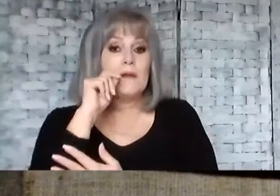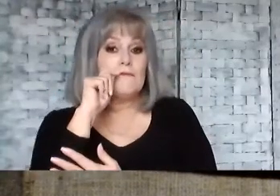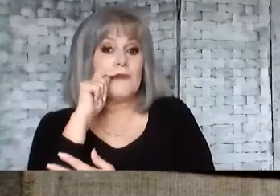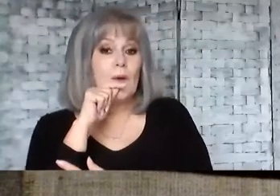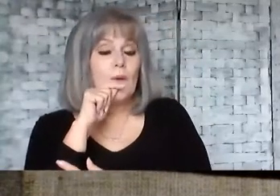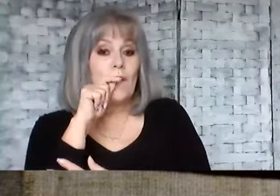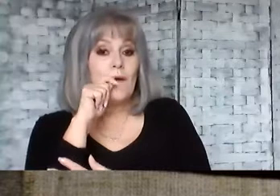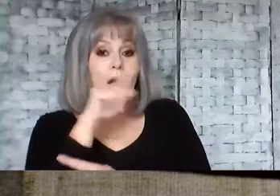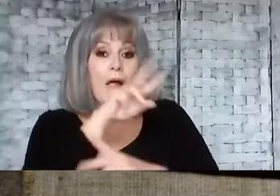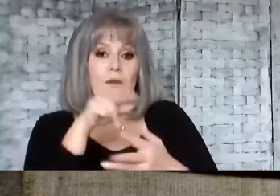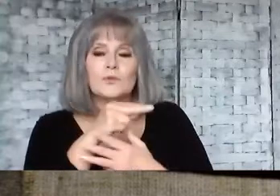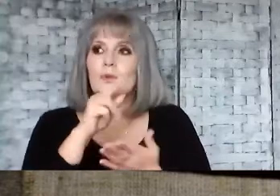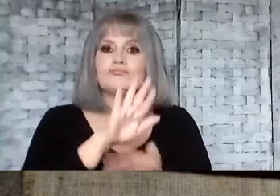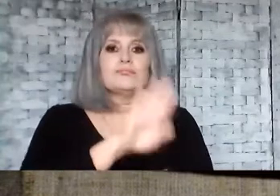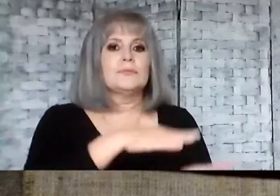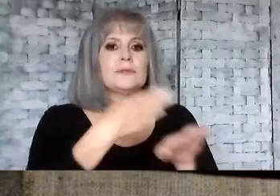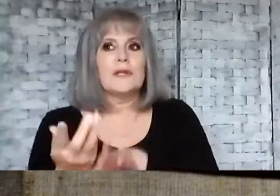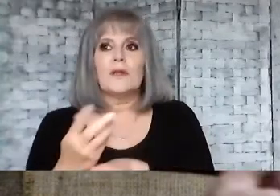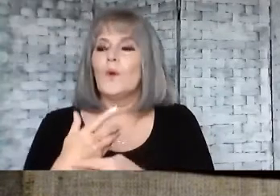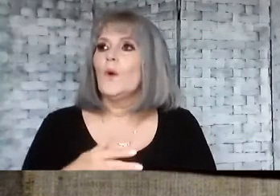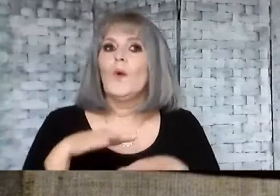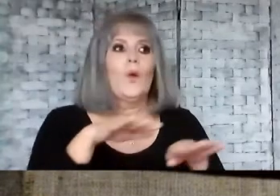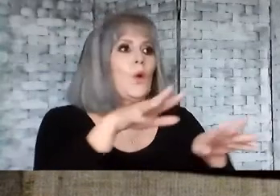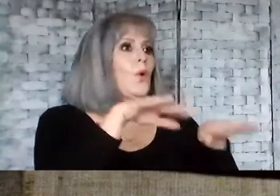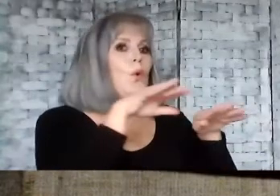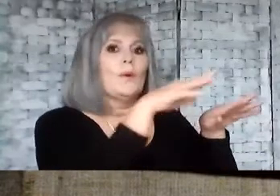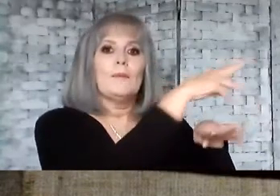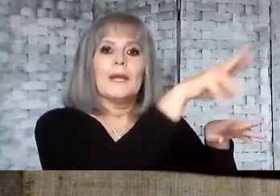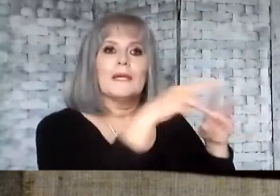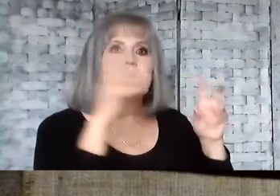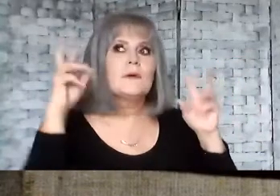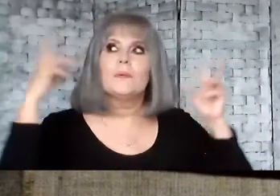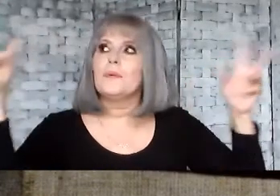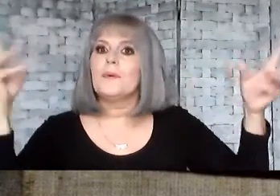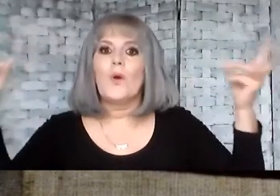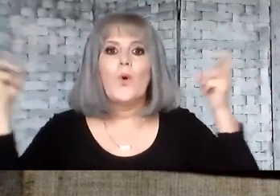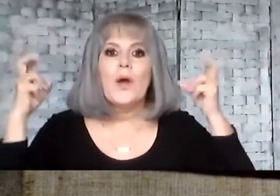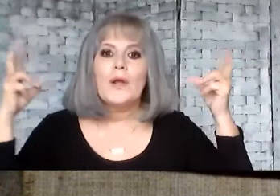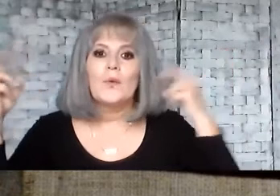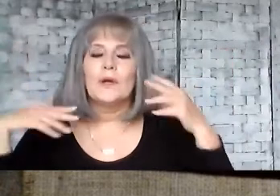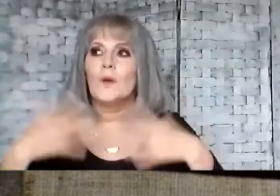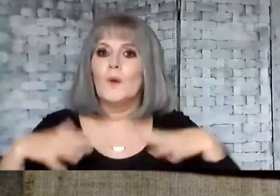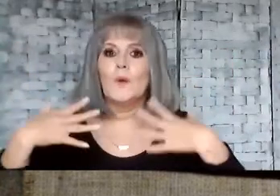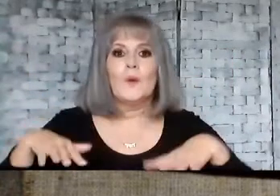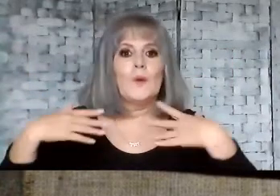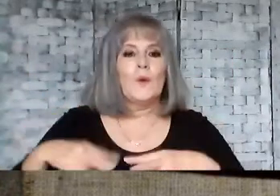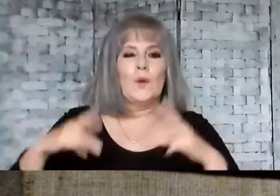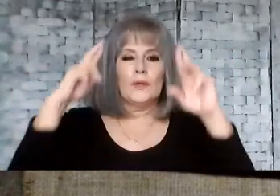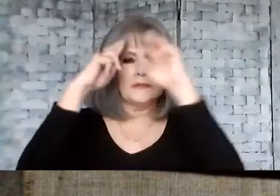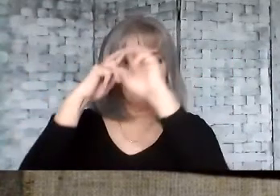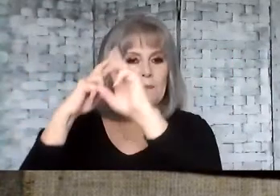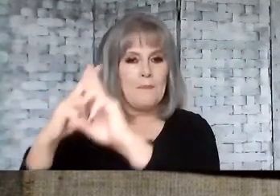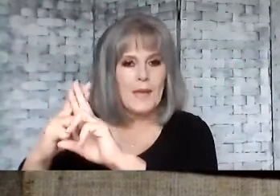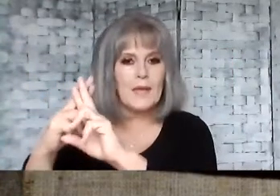dood. Die mense in die gemeente en in die dorp wat gehoor het van dit, het 'n geweldige diep